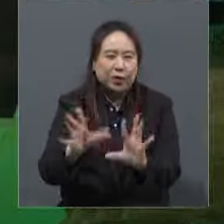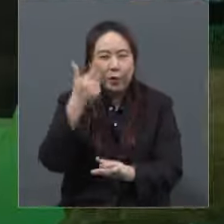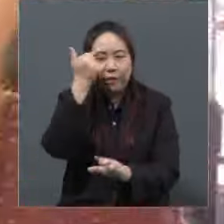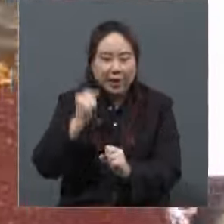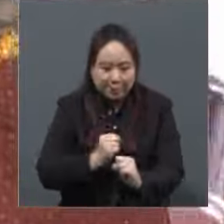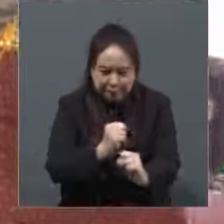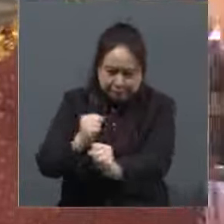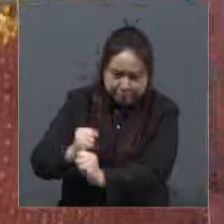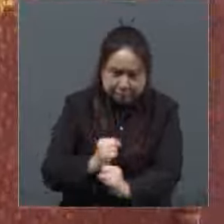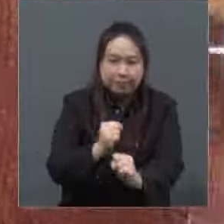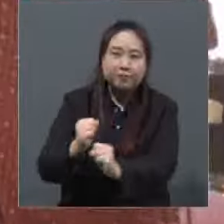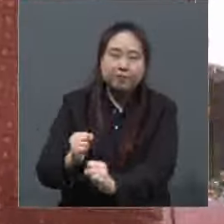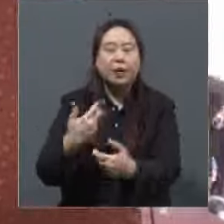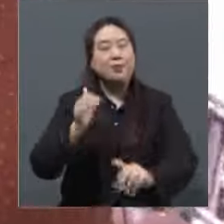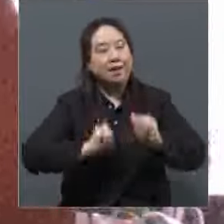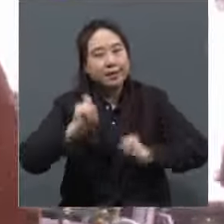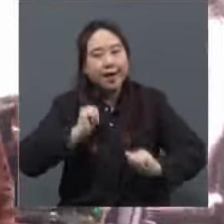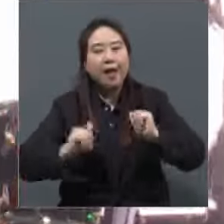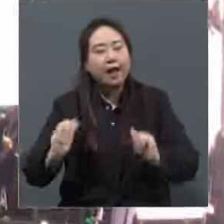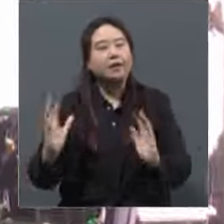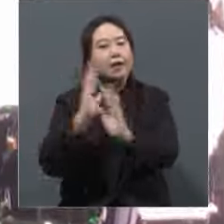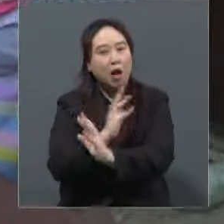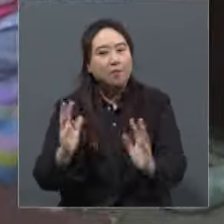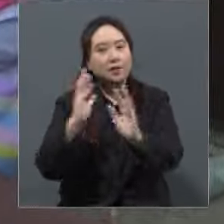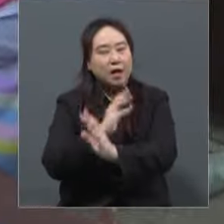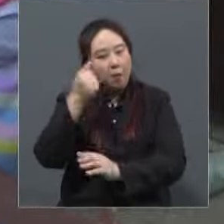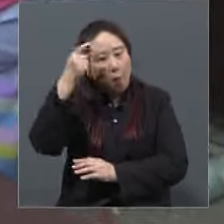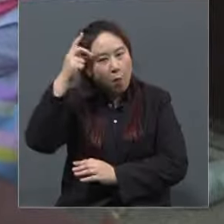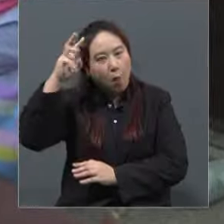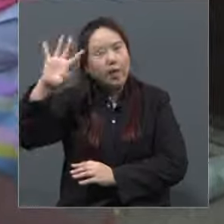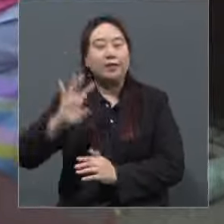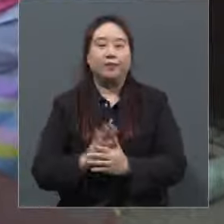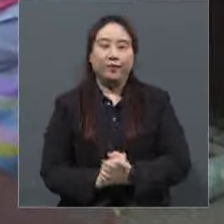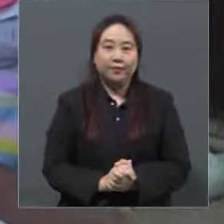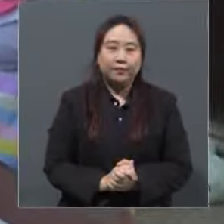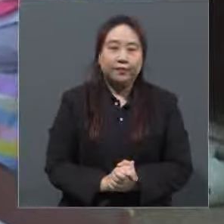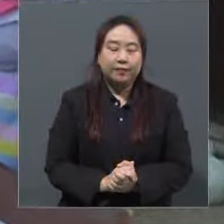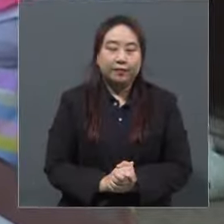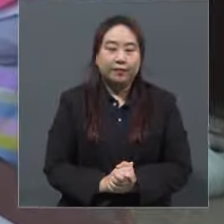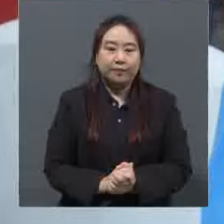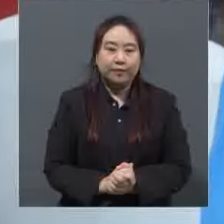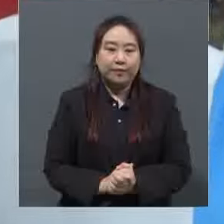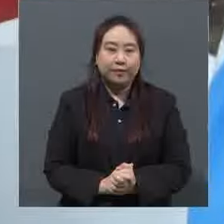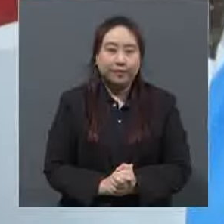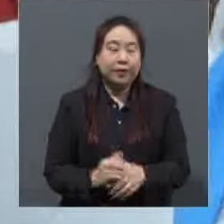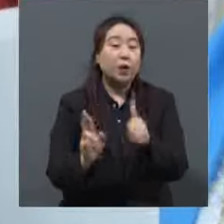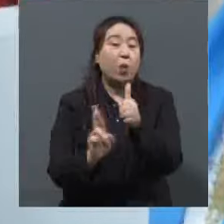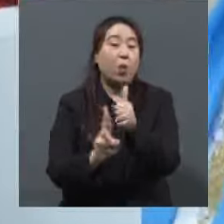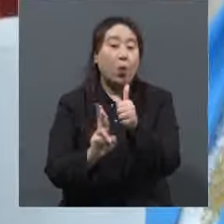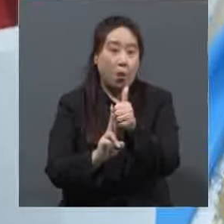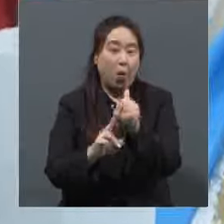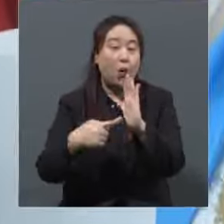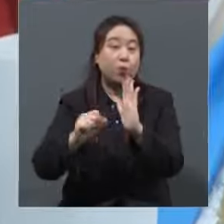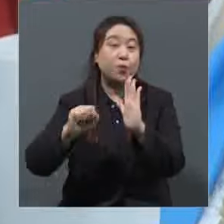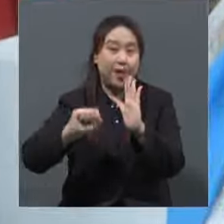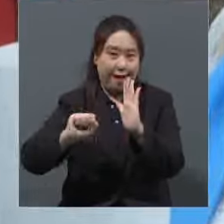ที่ซึ่งก็จะมีการสลับสับเปรี่ยนกันมาแสดงความสามารถตลอด 4วันด้วยค่ะนายสุจินวาจากิจค่ะรองผู้ว่าราชการจังหวัด